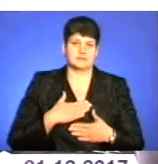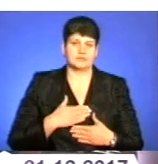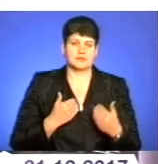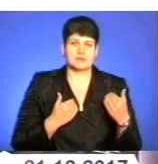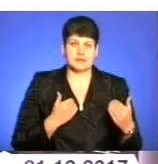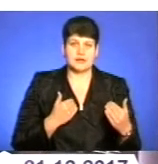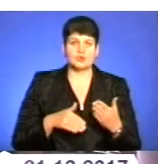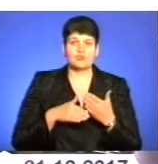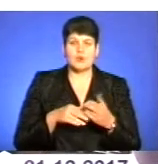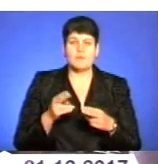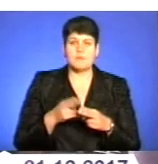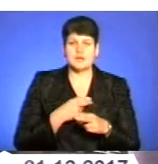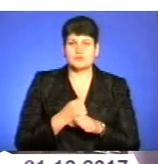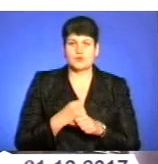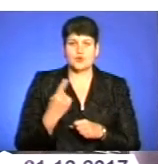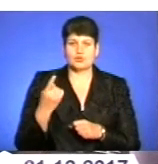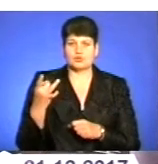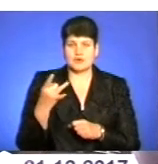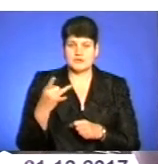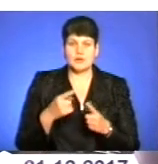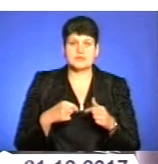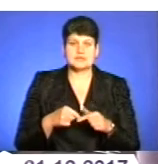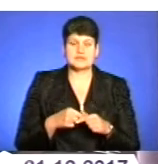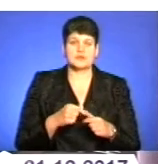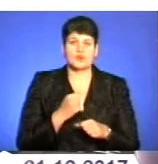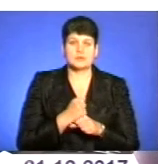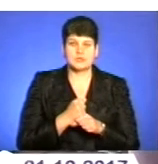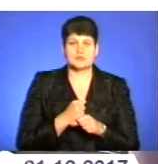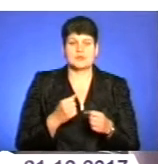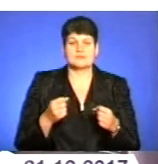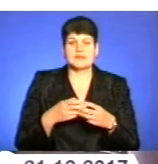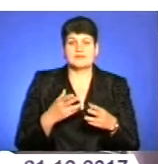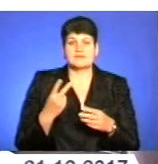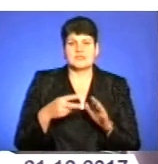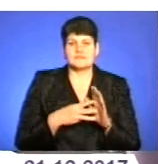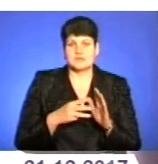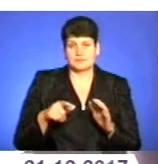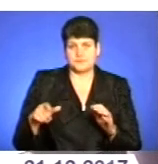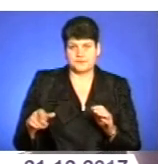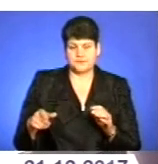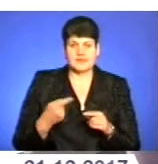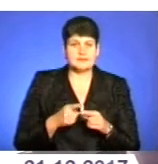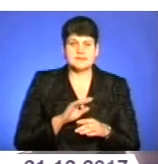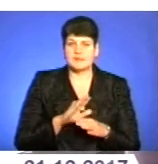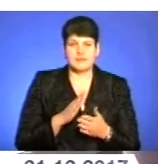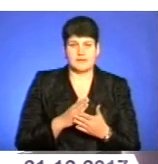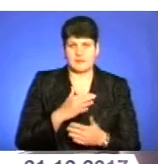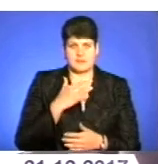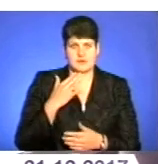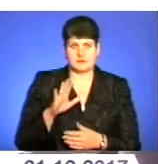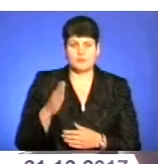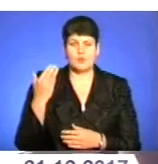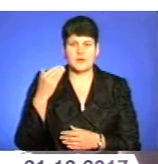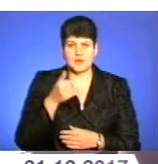по безробіттю одноразово для організації підприємницької діяльності отримала 28 осіб. Це не є багато. Попередні роки